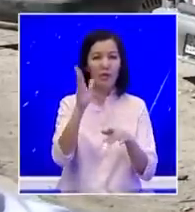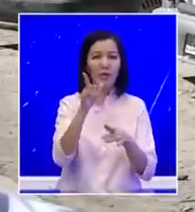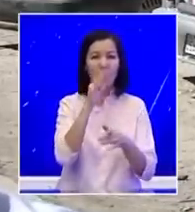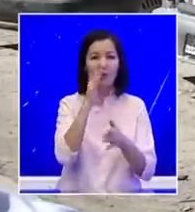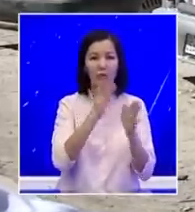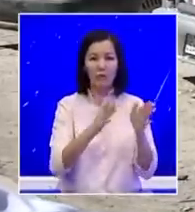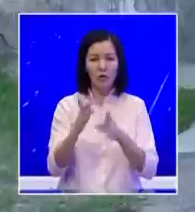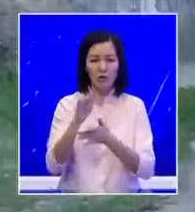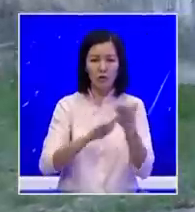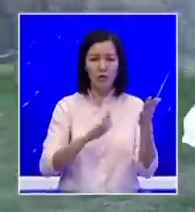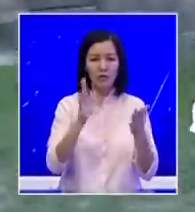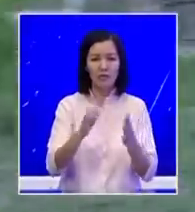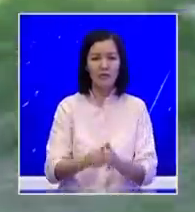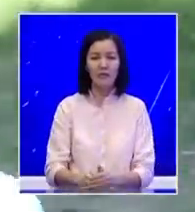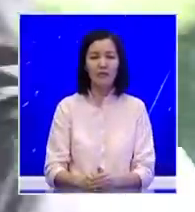тұрақты түрде жалғасын табатын болады.